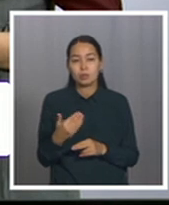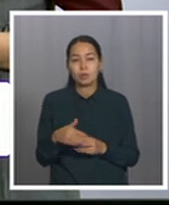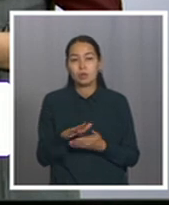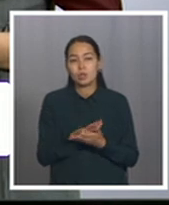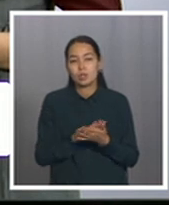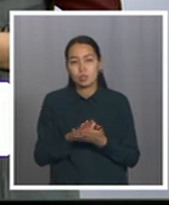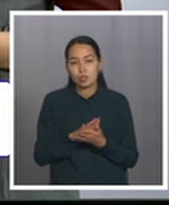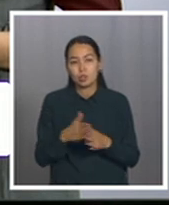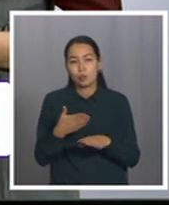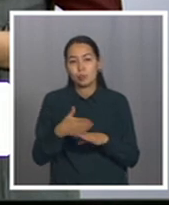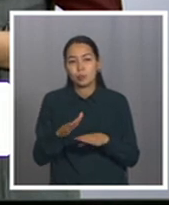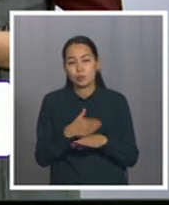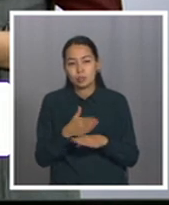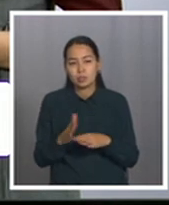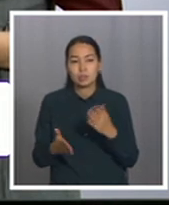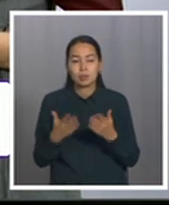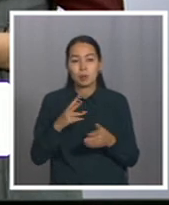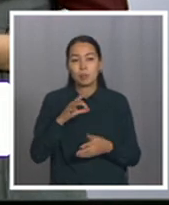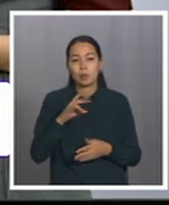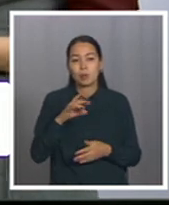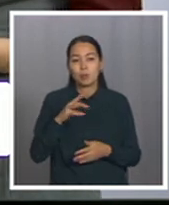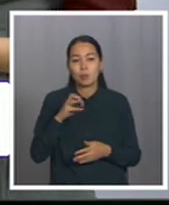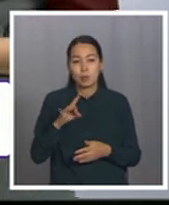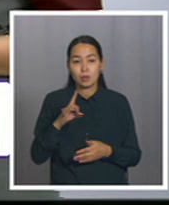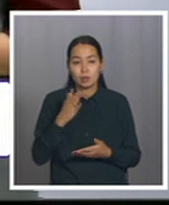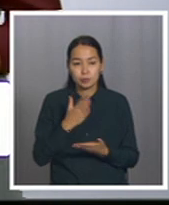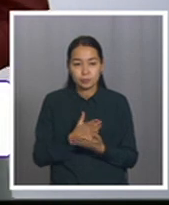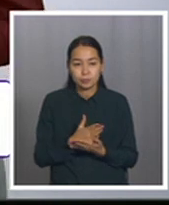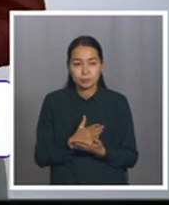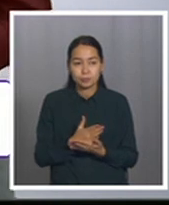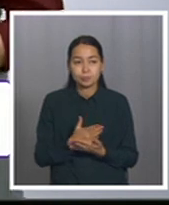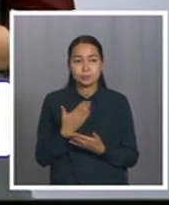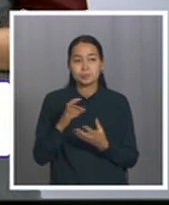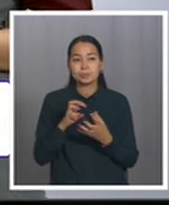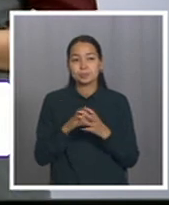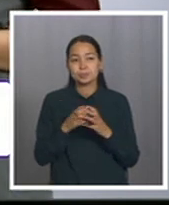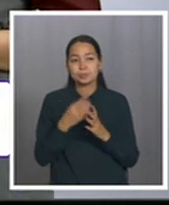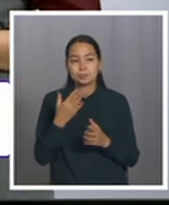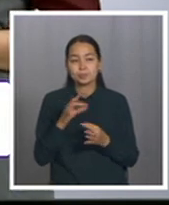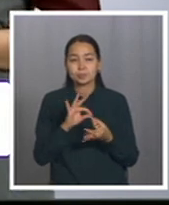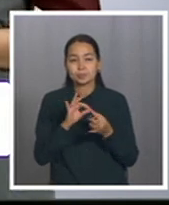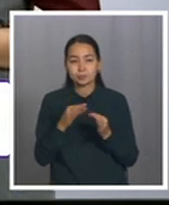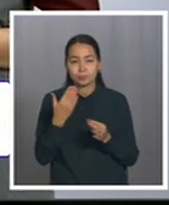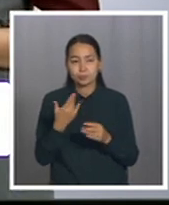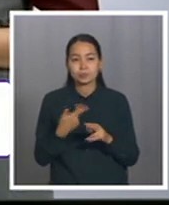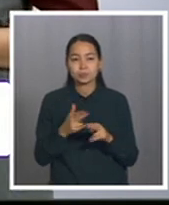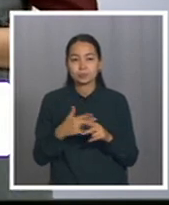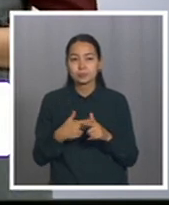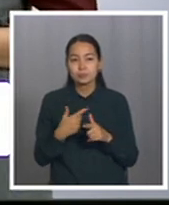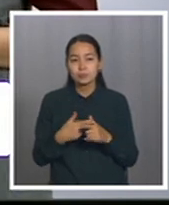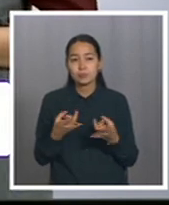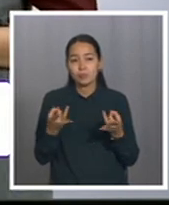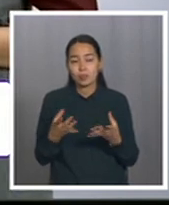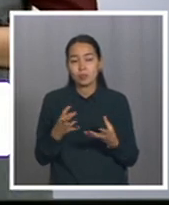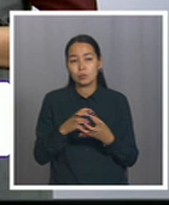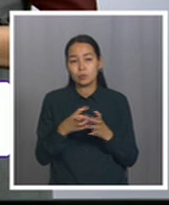бөлшектери, яны мономерлери болот. Мисалы, көмүрсулар, күрделі көмүрсулар полисахаридтер карапайым